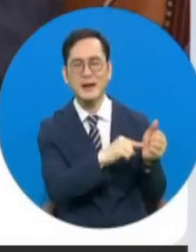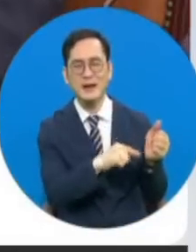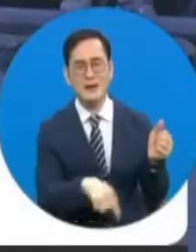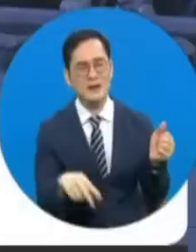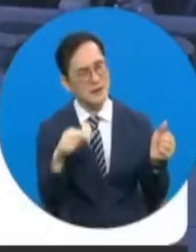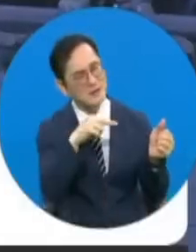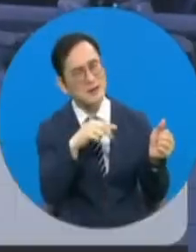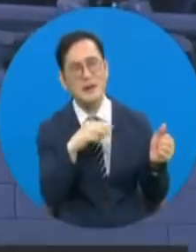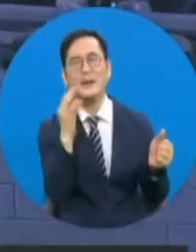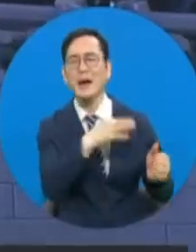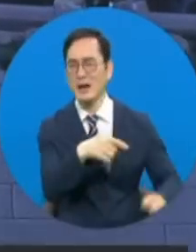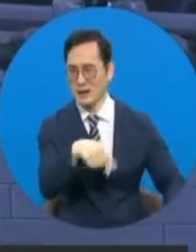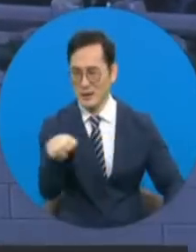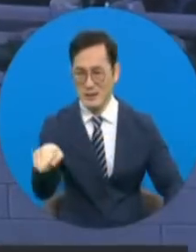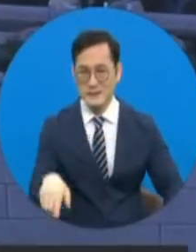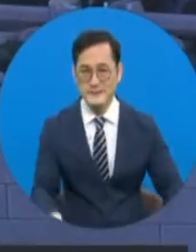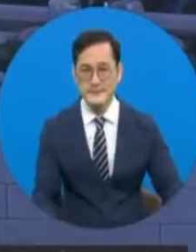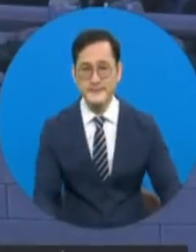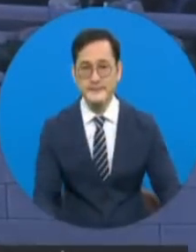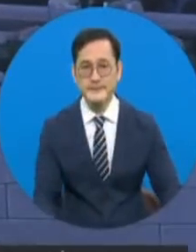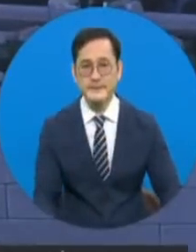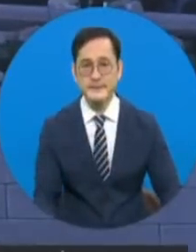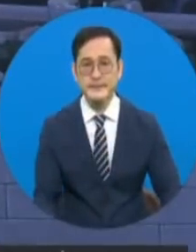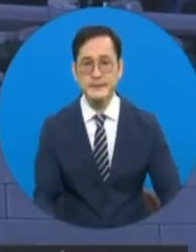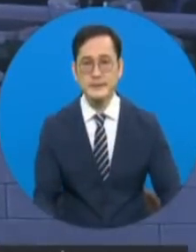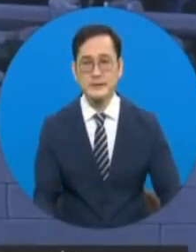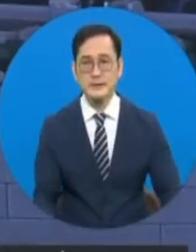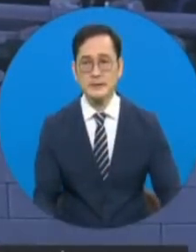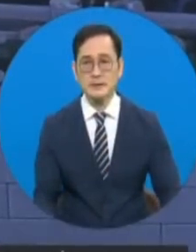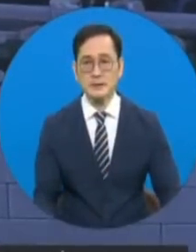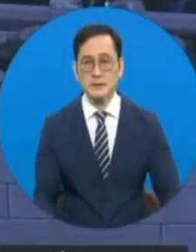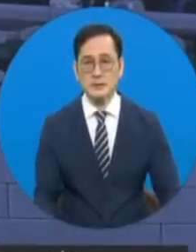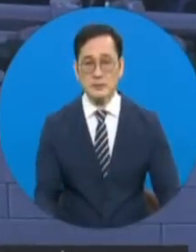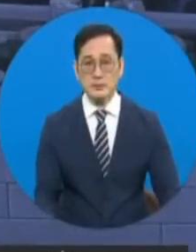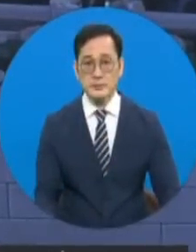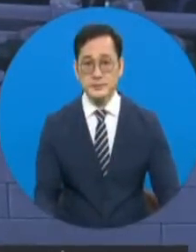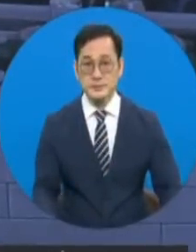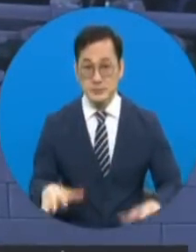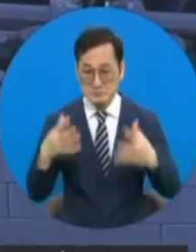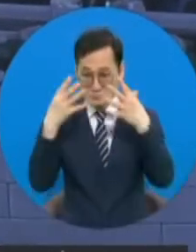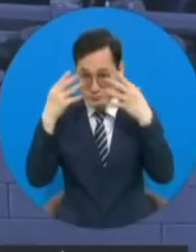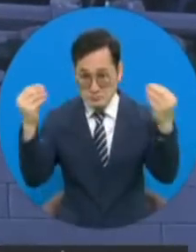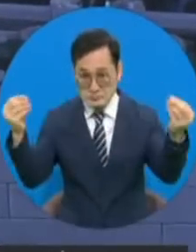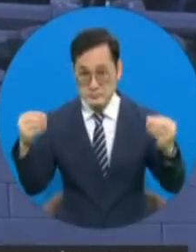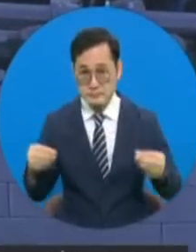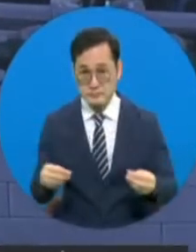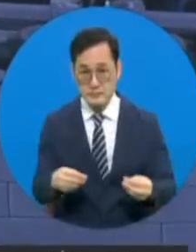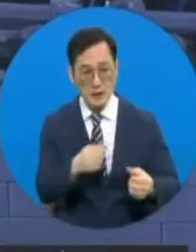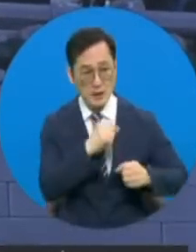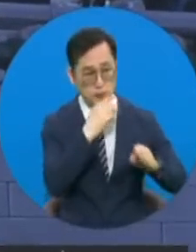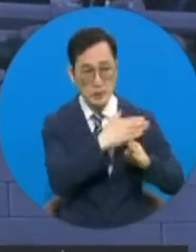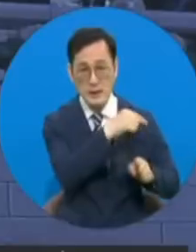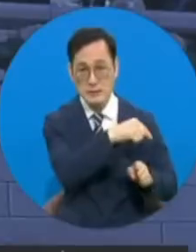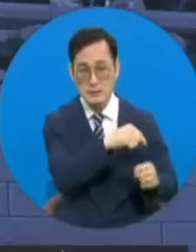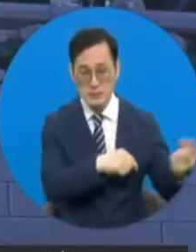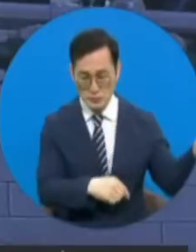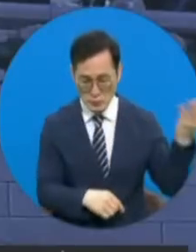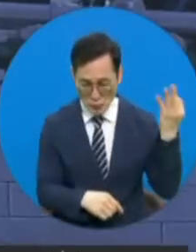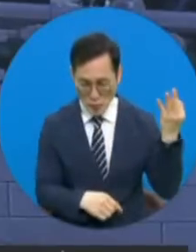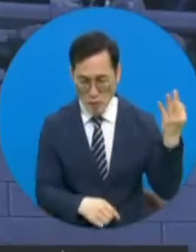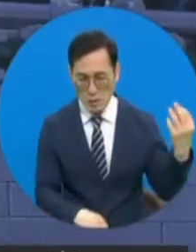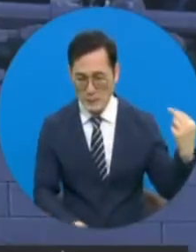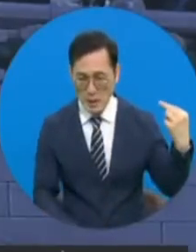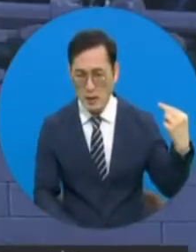얼마인지를 정확하게 밝히는 것은 북한이 보고 있는 상황에서 공개할 수 없는 내용이다 오히려 이재명 대표의 지위가 좀 무례했다 이런